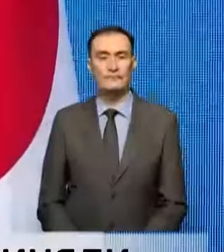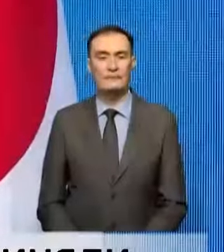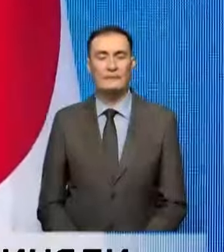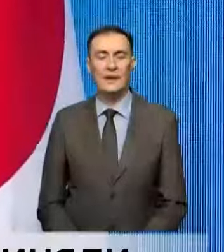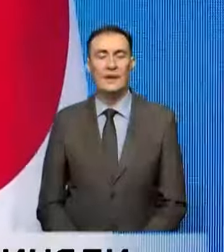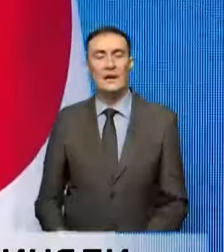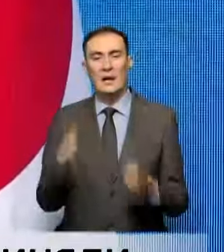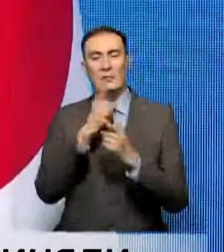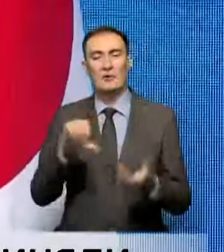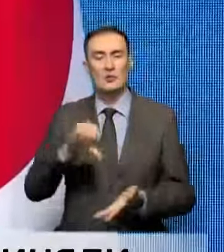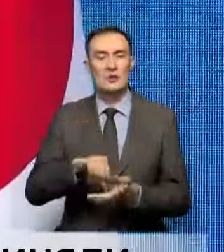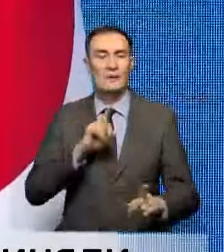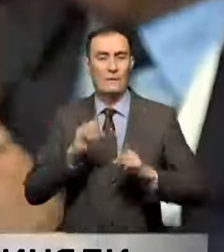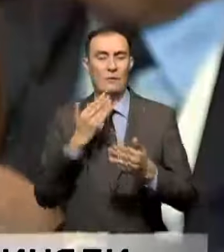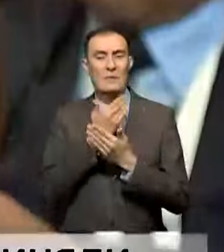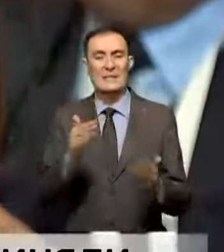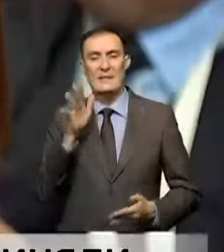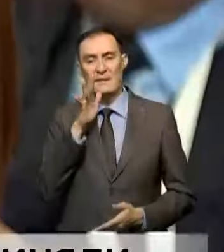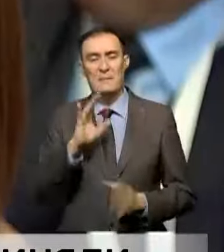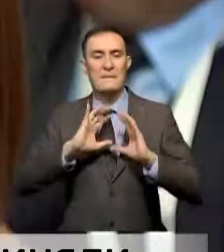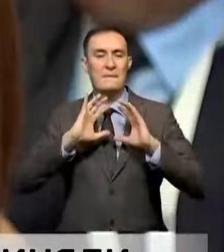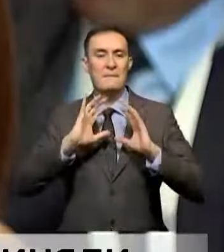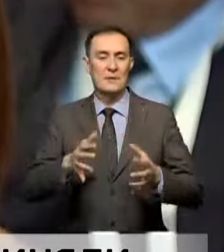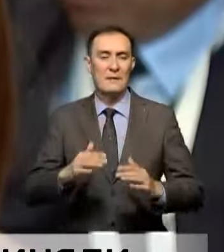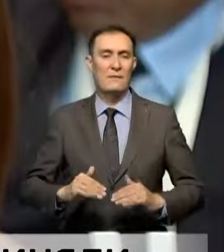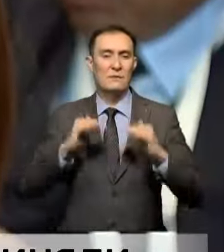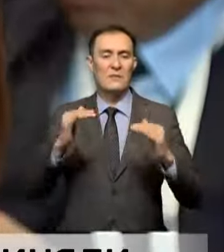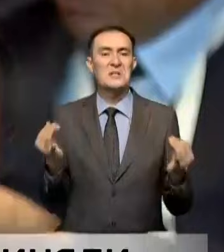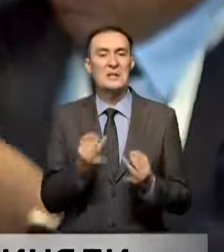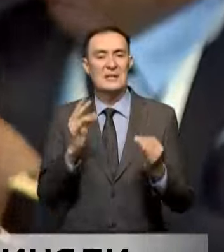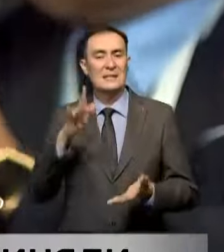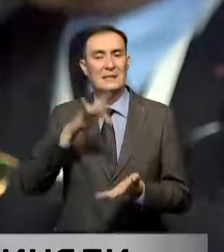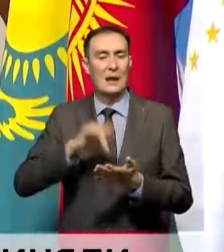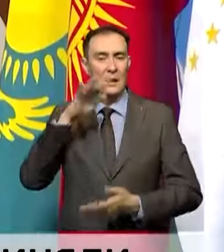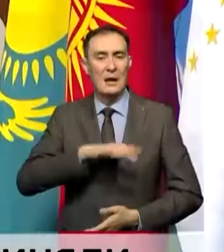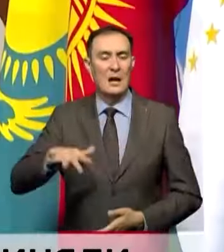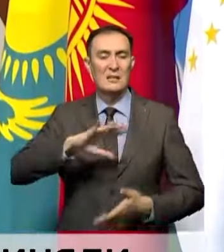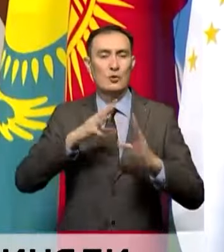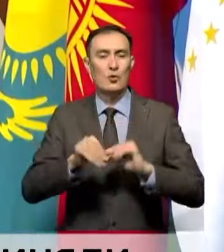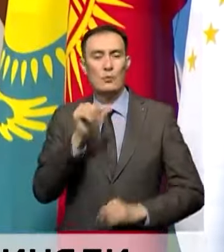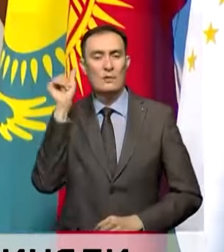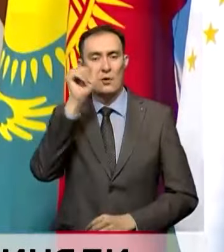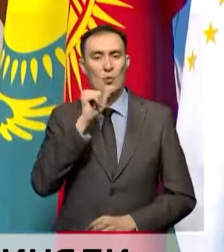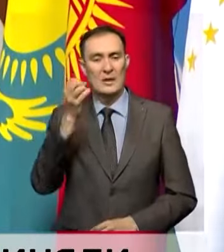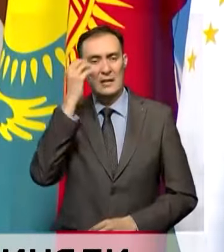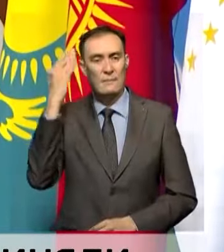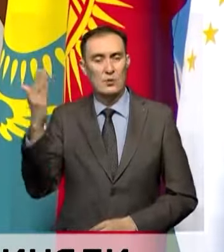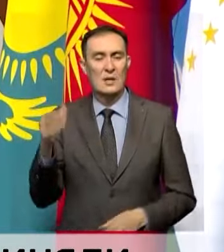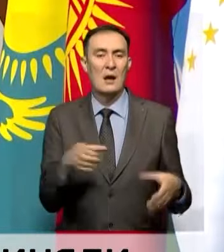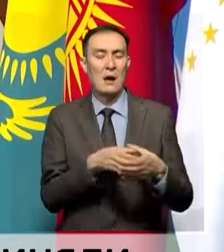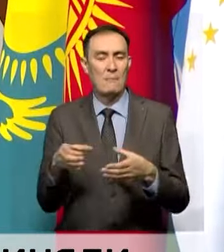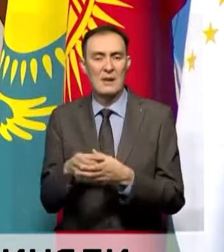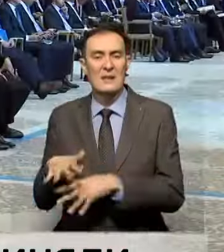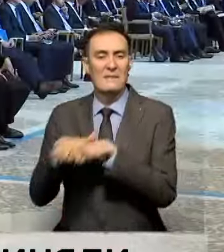Как отмечают участники форума, в последние годы в мире значительно возрос интерес к Центральной Азии. По итогам прошлого года японские